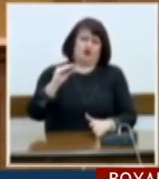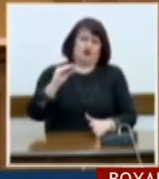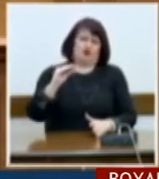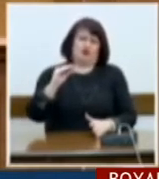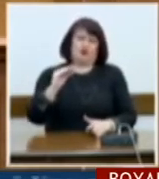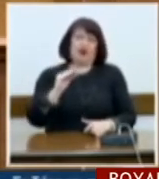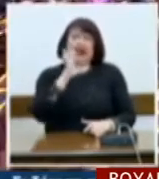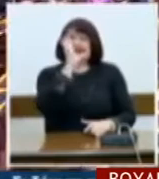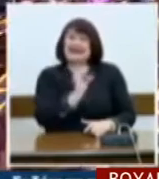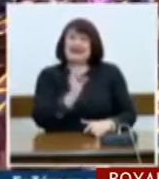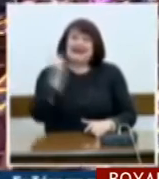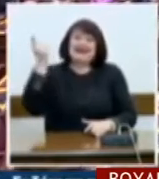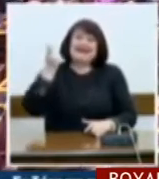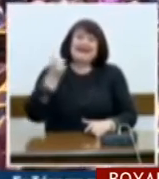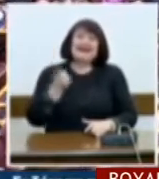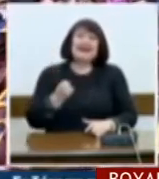αντικειμενικά κριτήρια.